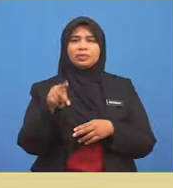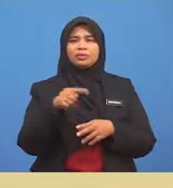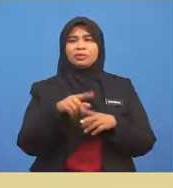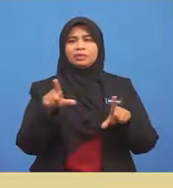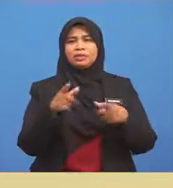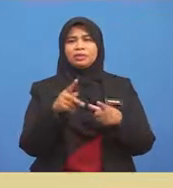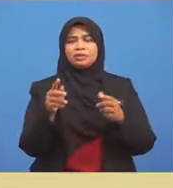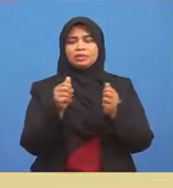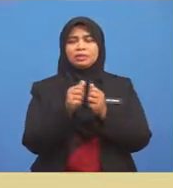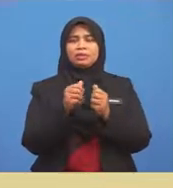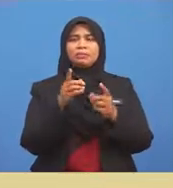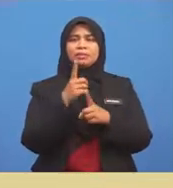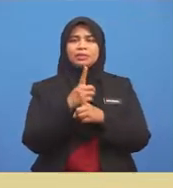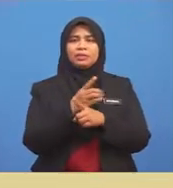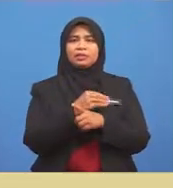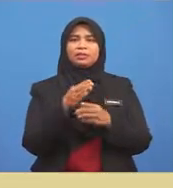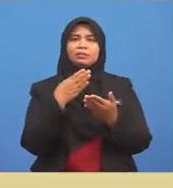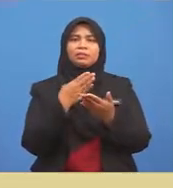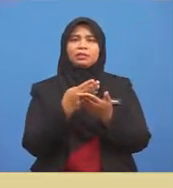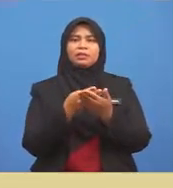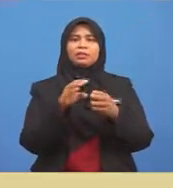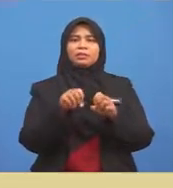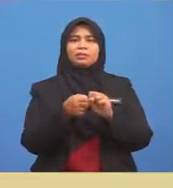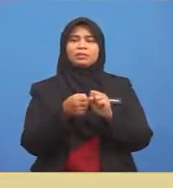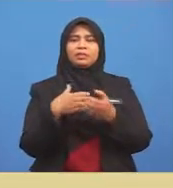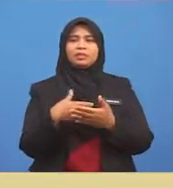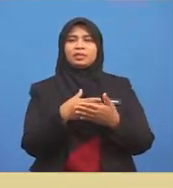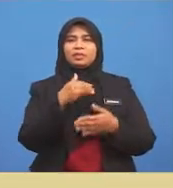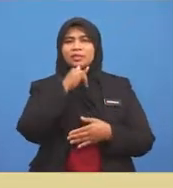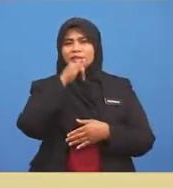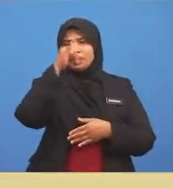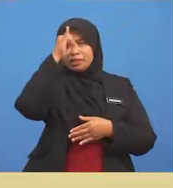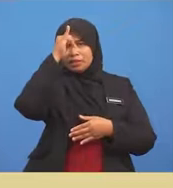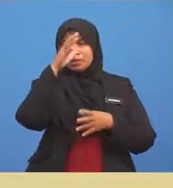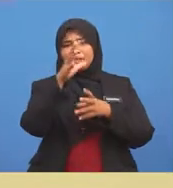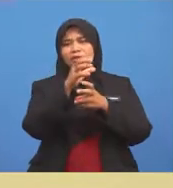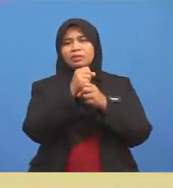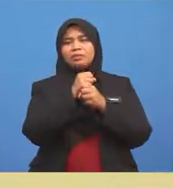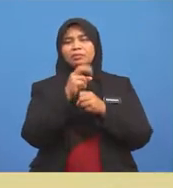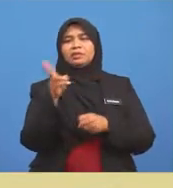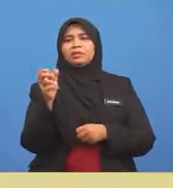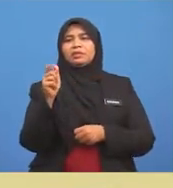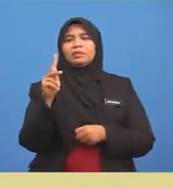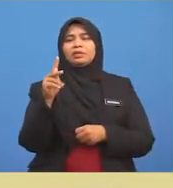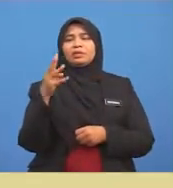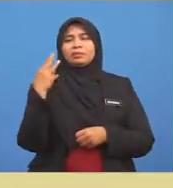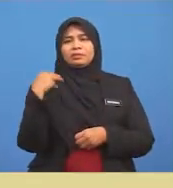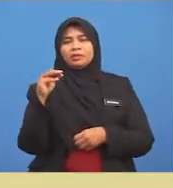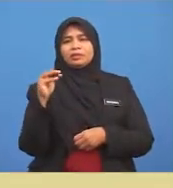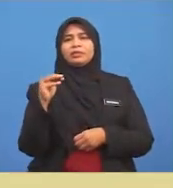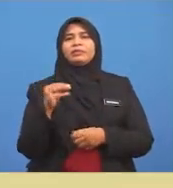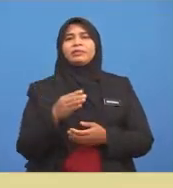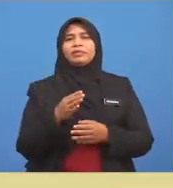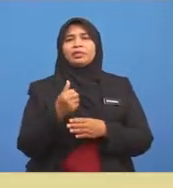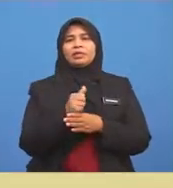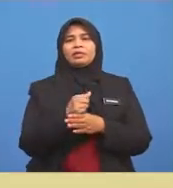dengan betul dan baik supaya anak yatim tersebut mendapat hak mereka. Antara perkara yang